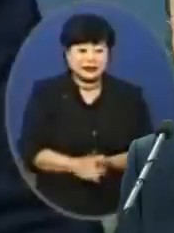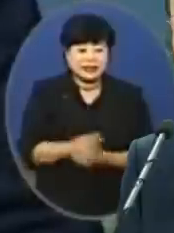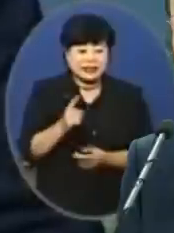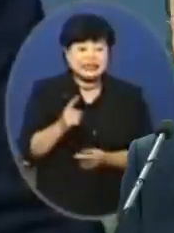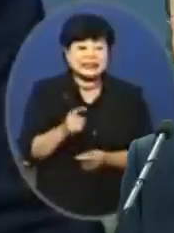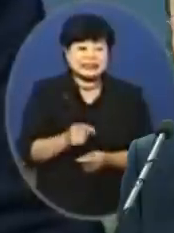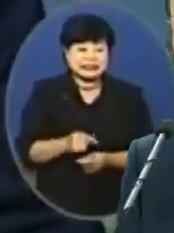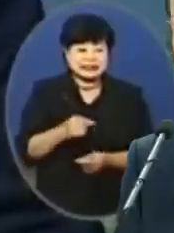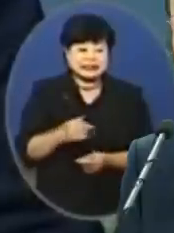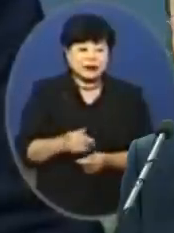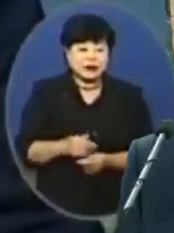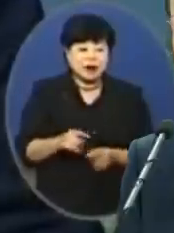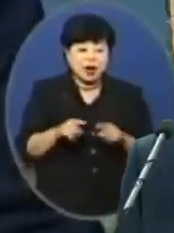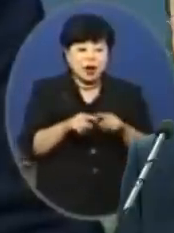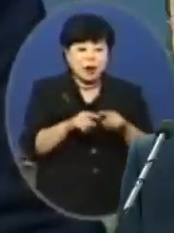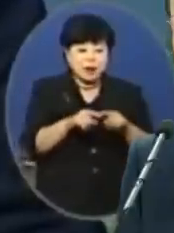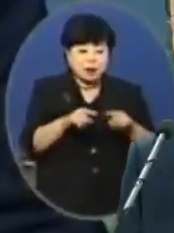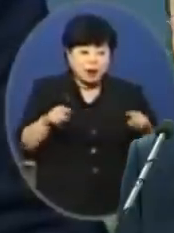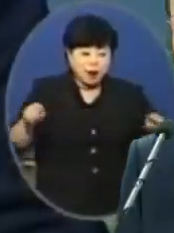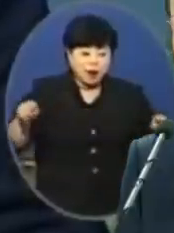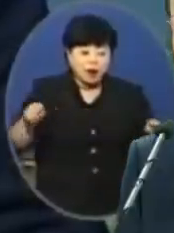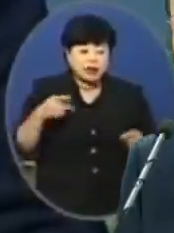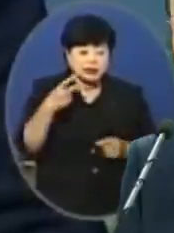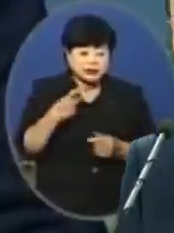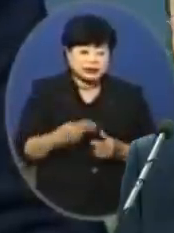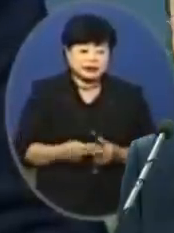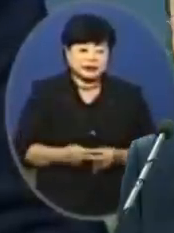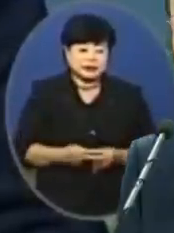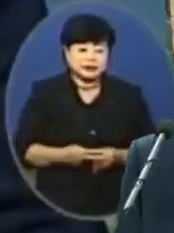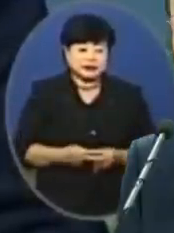1차원은 평면이 지배하고 평면은